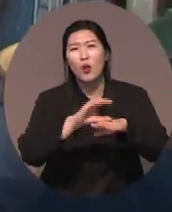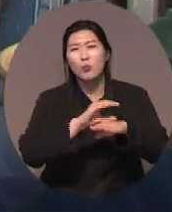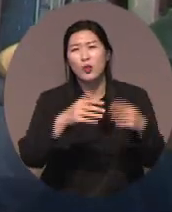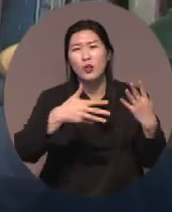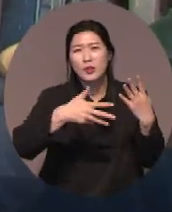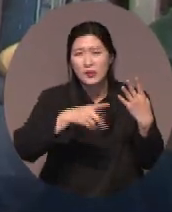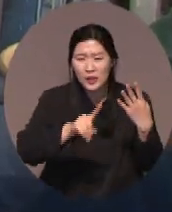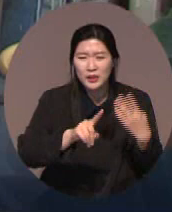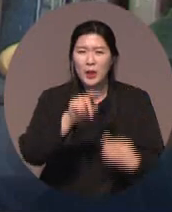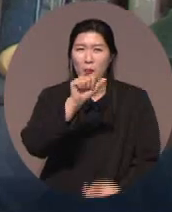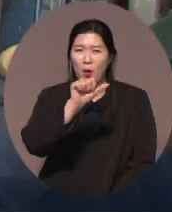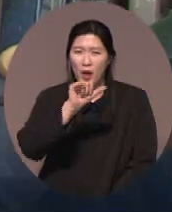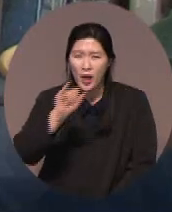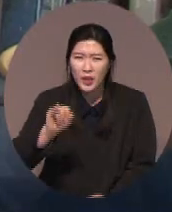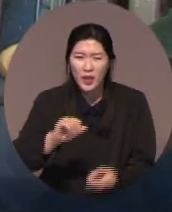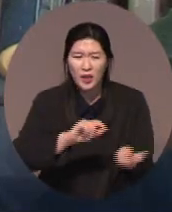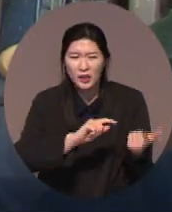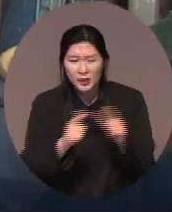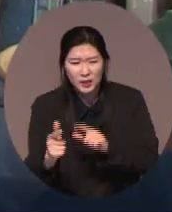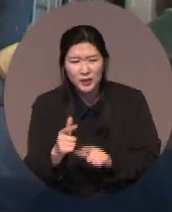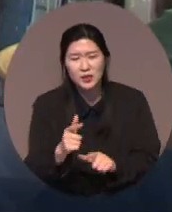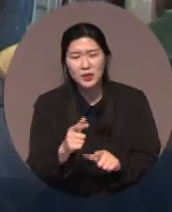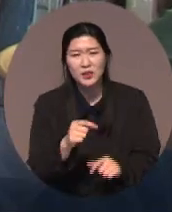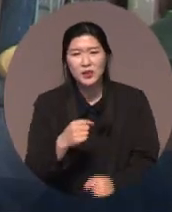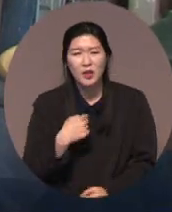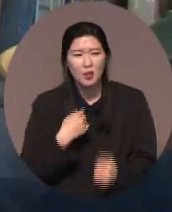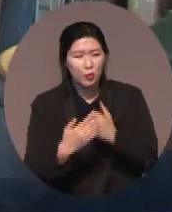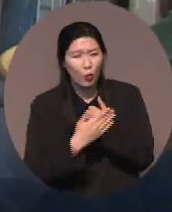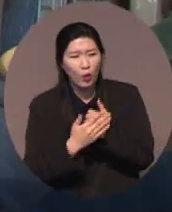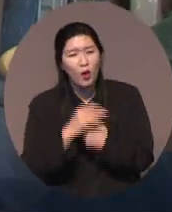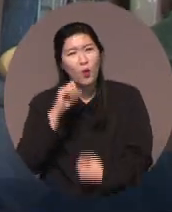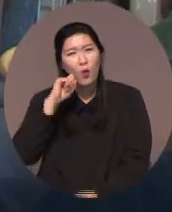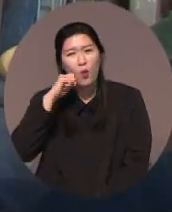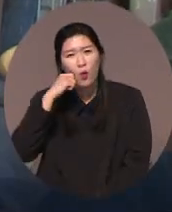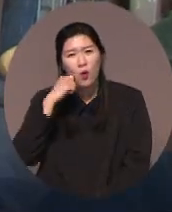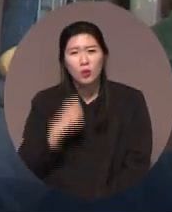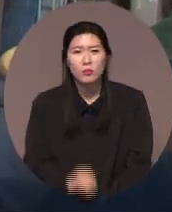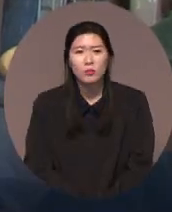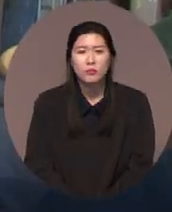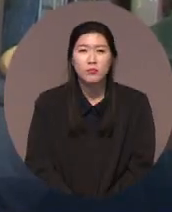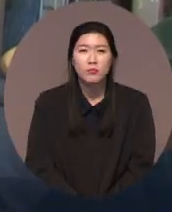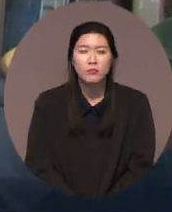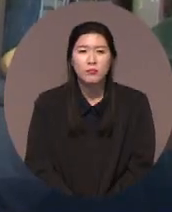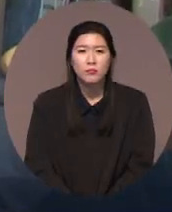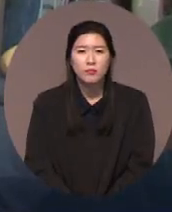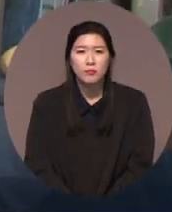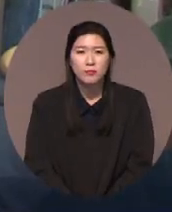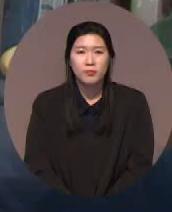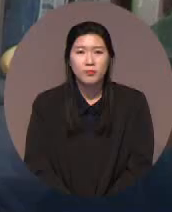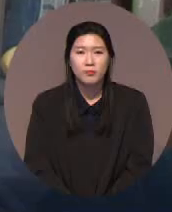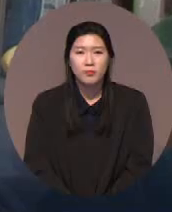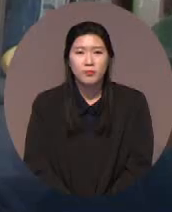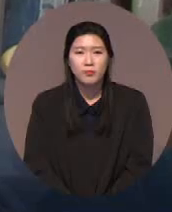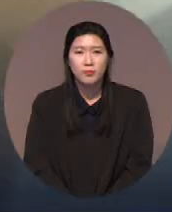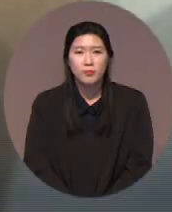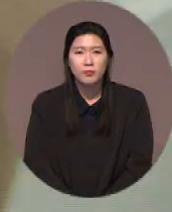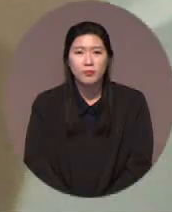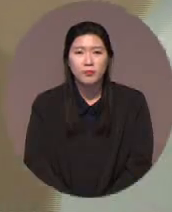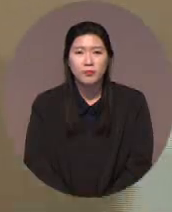또 4차 산업 쪽으로 뽑기 때문에 무조건 모든 창업이 4차 뭐 AI, 기계, 인공지능이